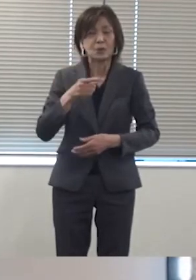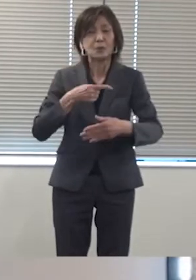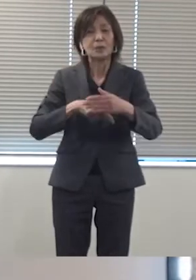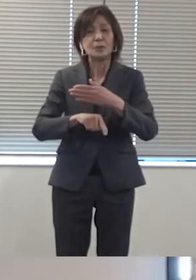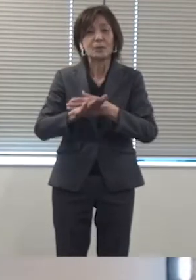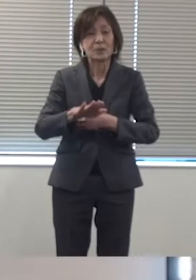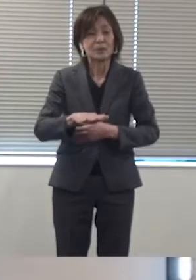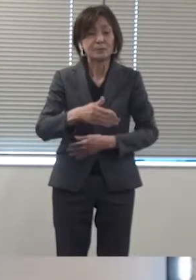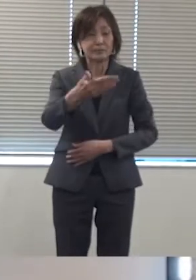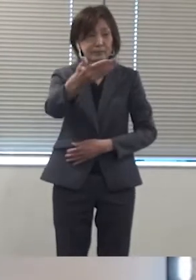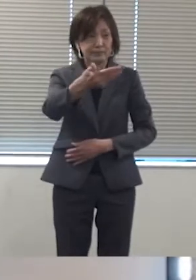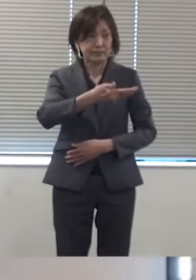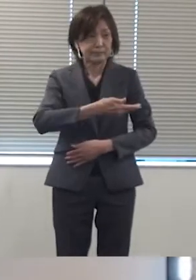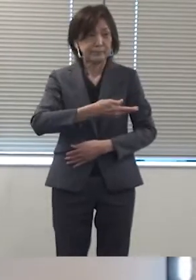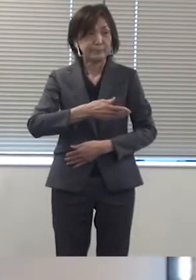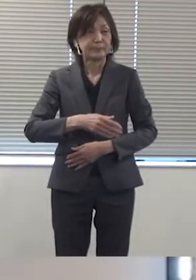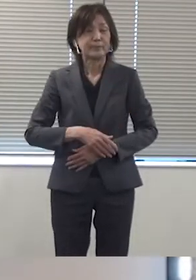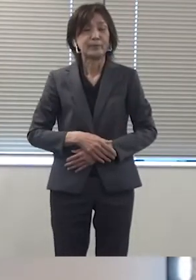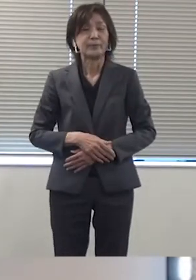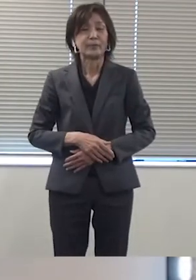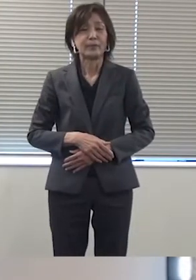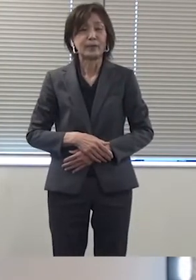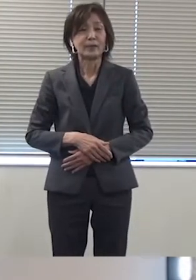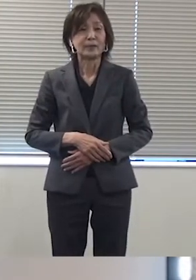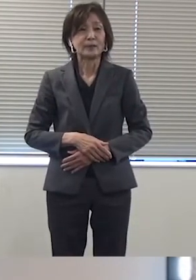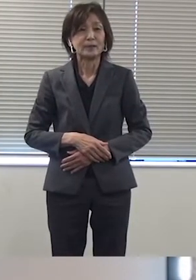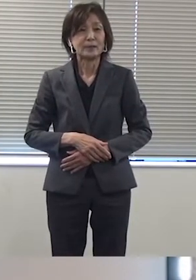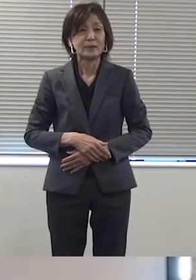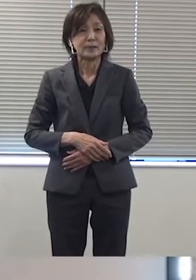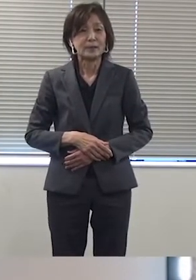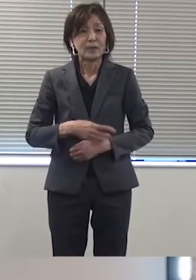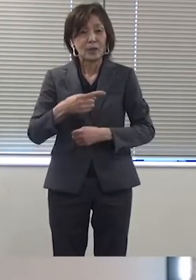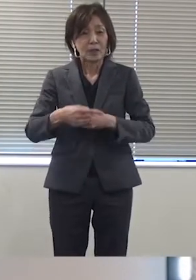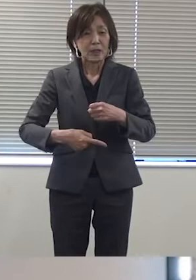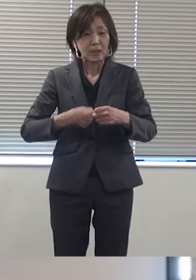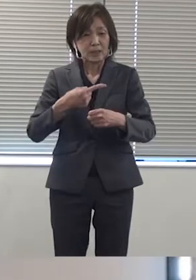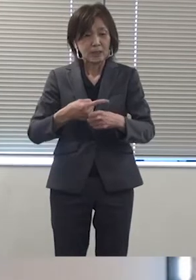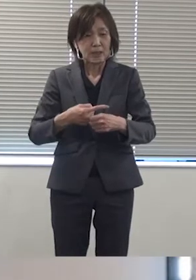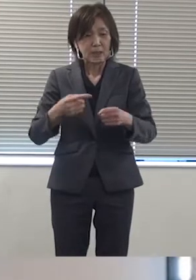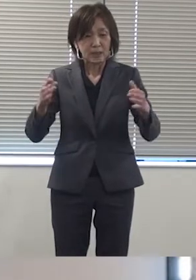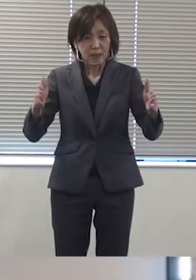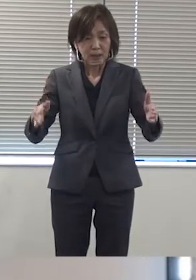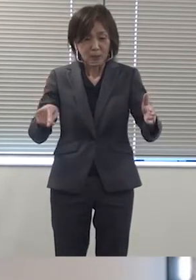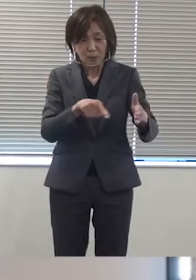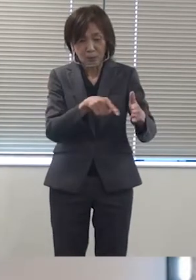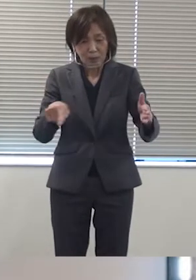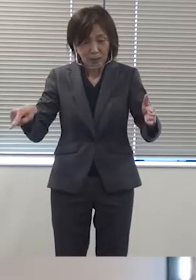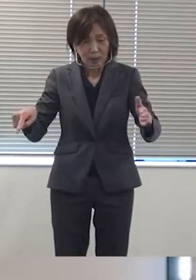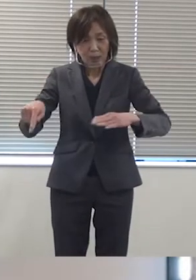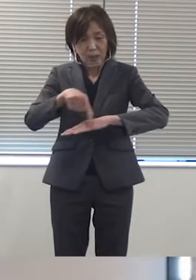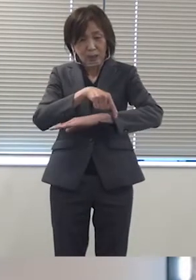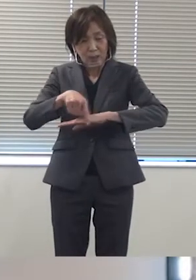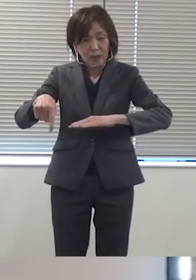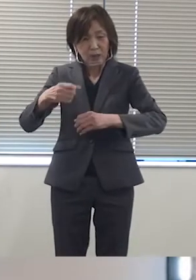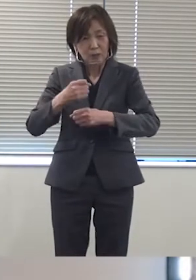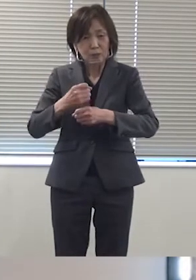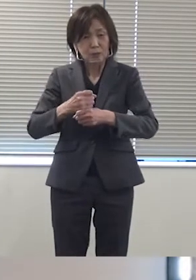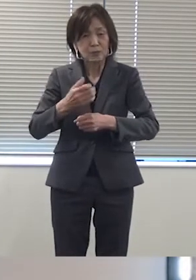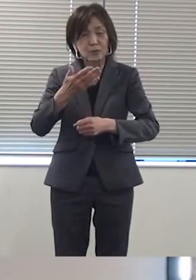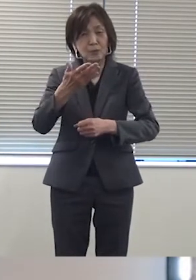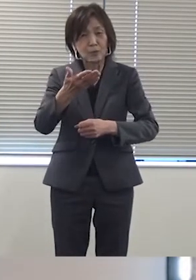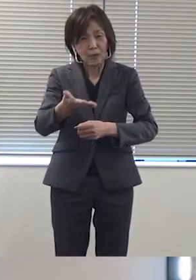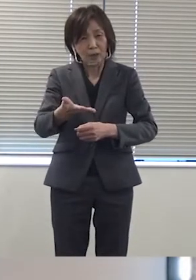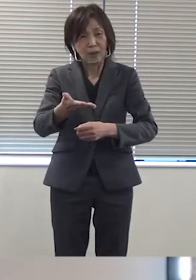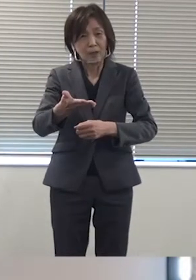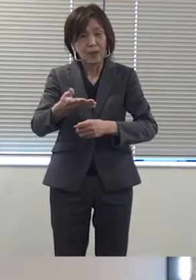分と、それだとやっぱりこの計画を作る中で、さっきも差し入れましたけど、まあ、工事という四国山脈があってなかなか俺も入り